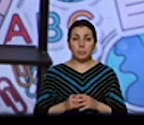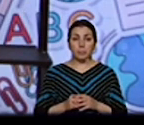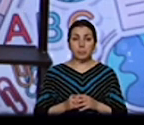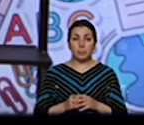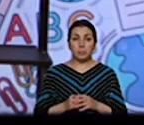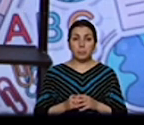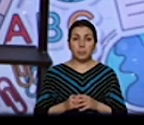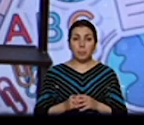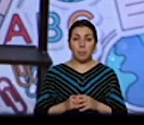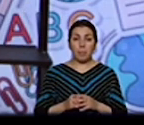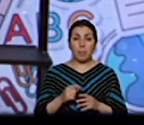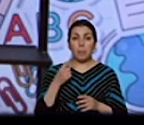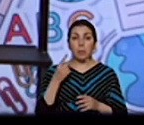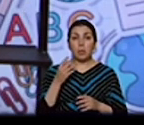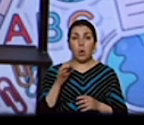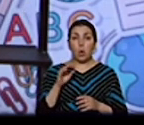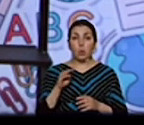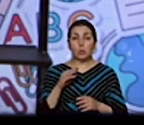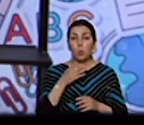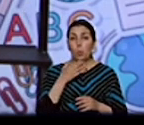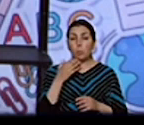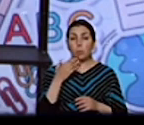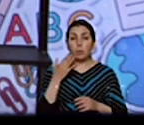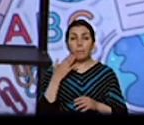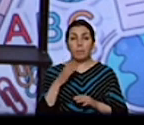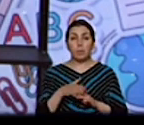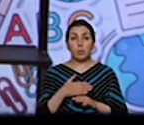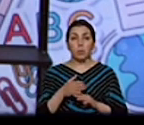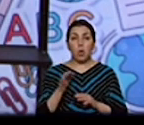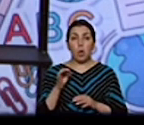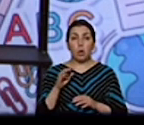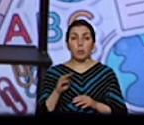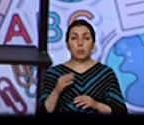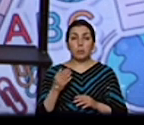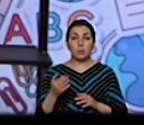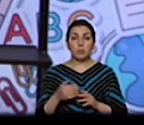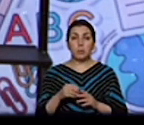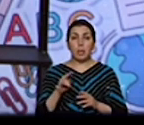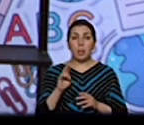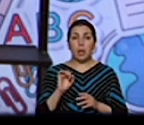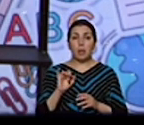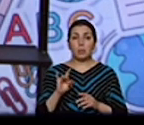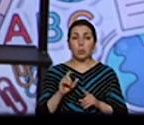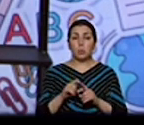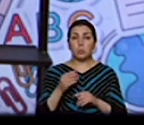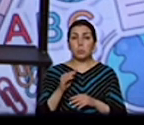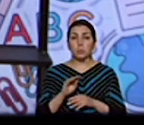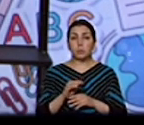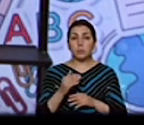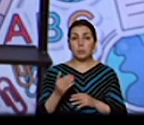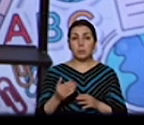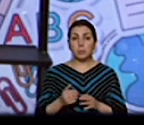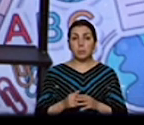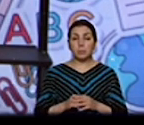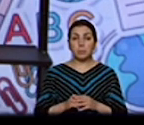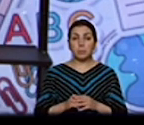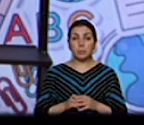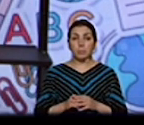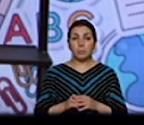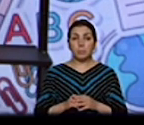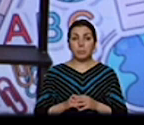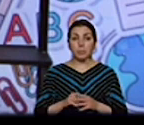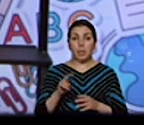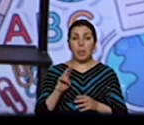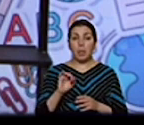Demak, birlikdagi otlardan ko'plikdagi otlarning farqi lar qo'shimchasi orqali ekan.